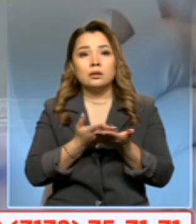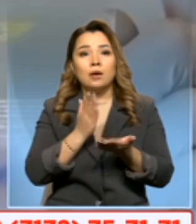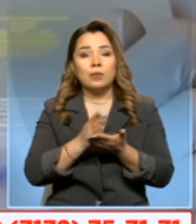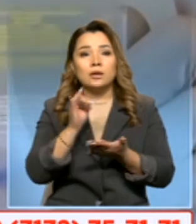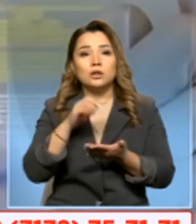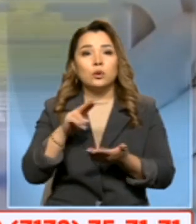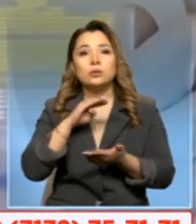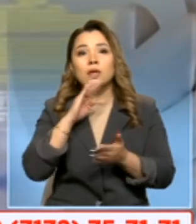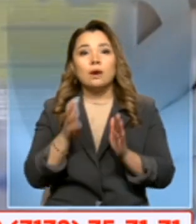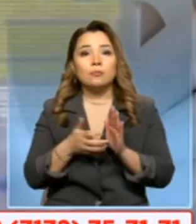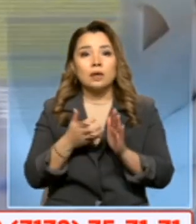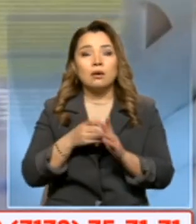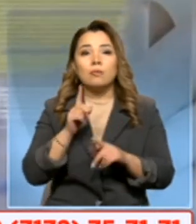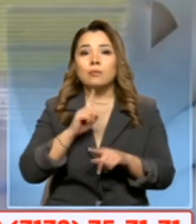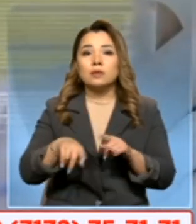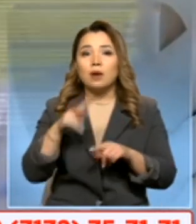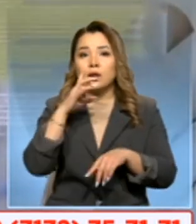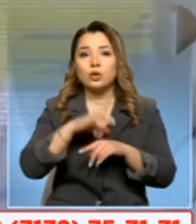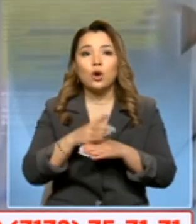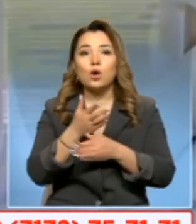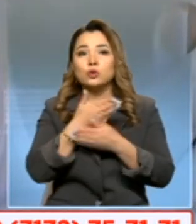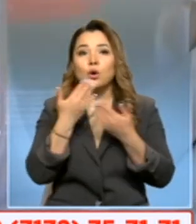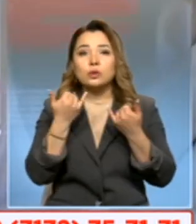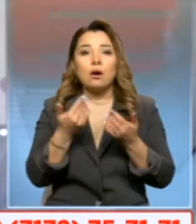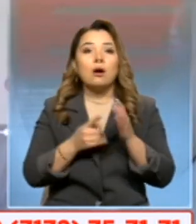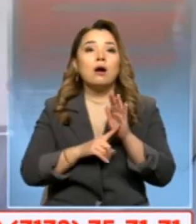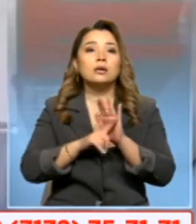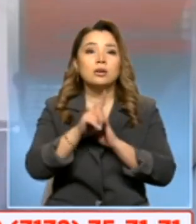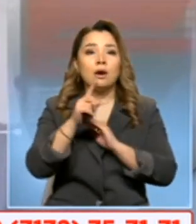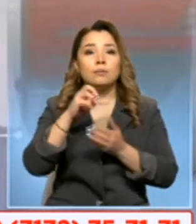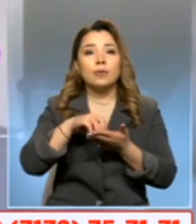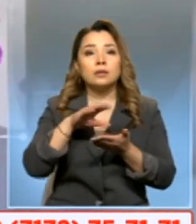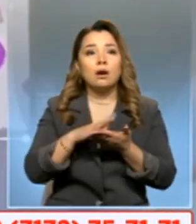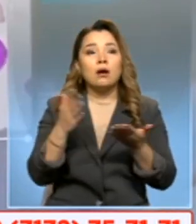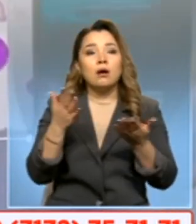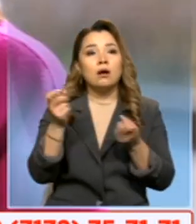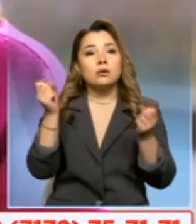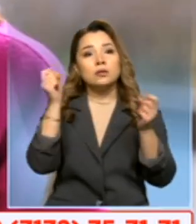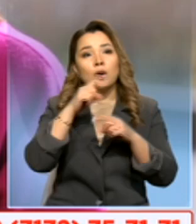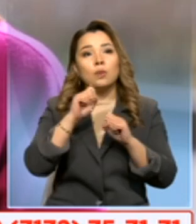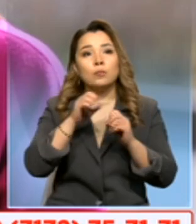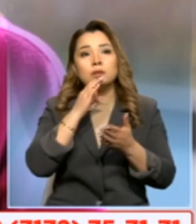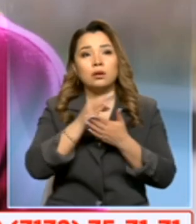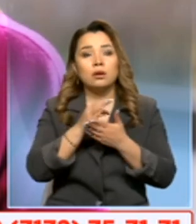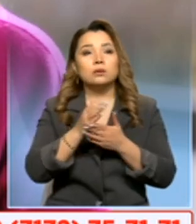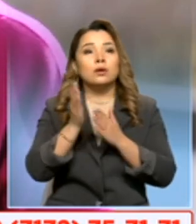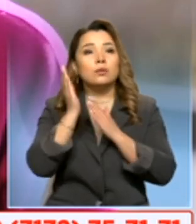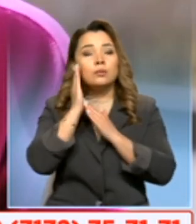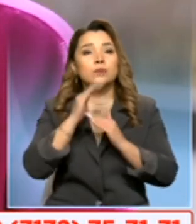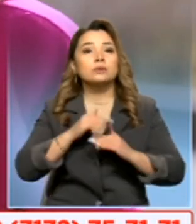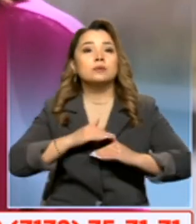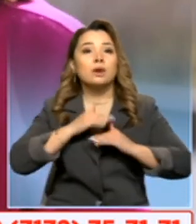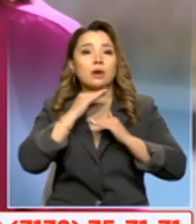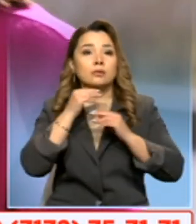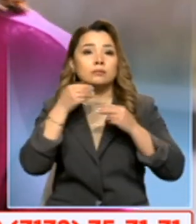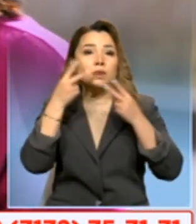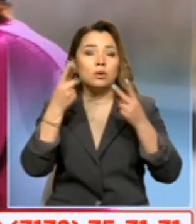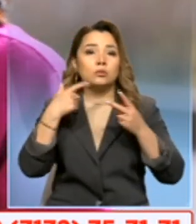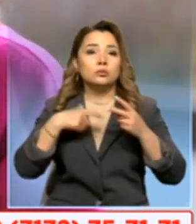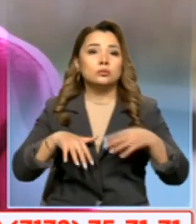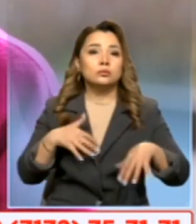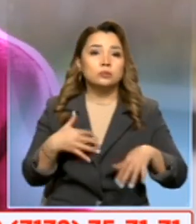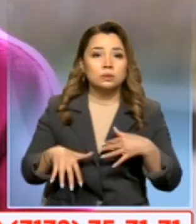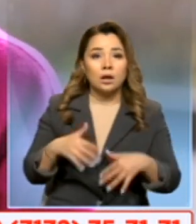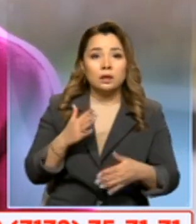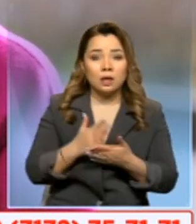бойымыздағы йод тапшылығы бірден білінбей. Осы кезеңде оның алғашқы белгілерін қалай білуге болады? егер ұйқысы қанып, таңертең тұрған кезде шаршаңқы болса,